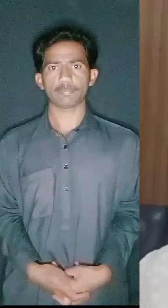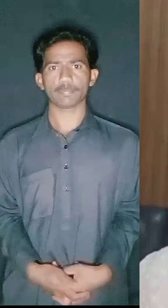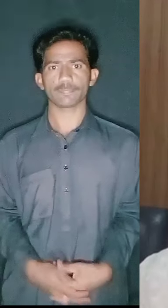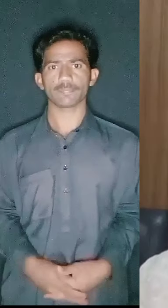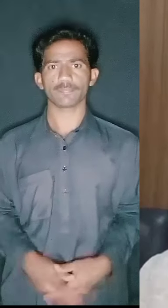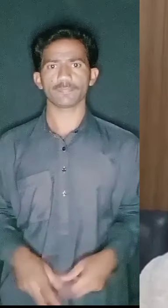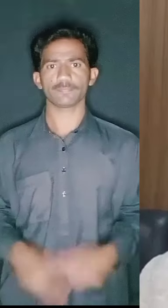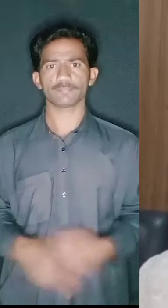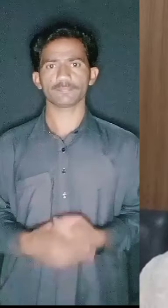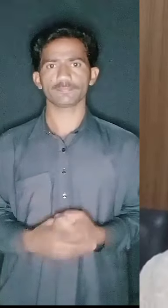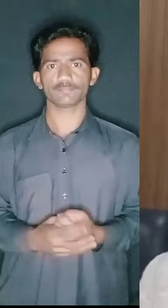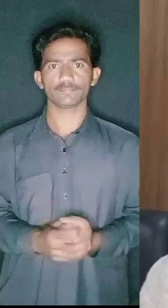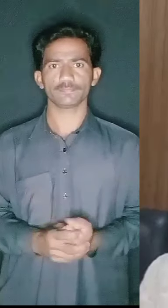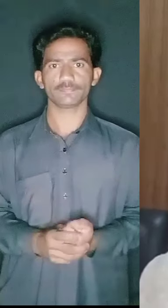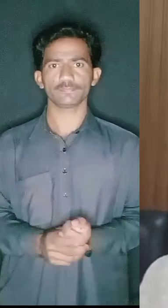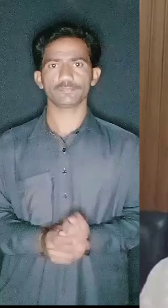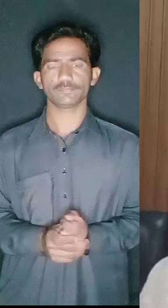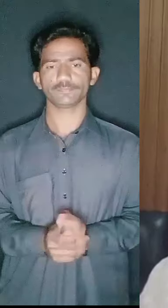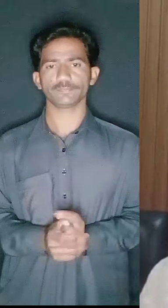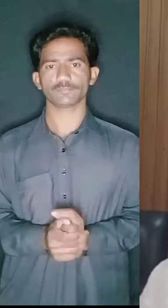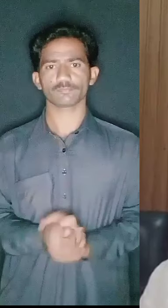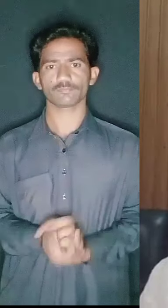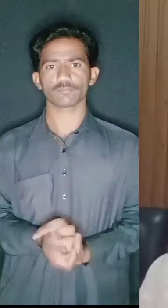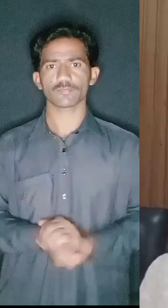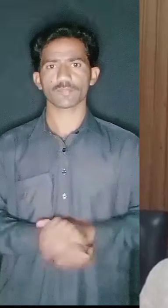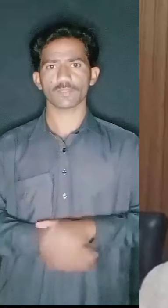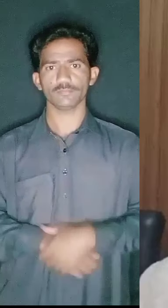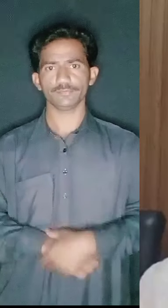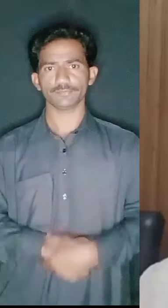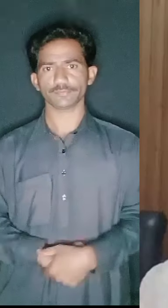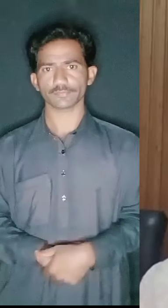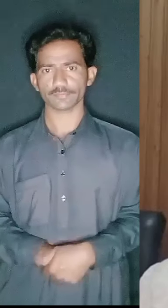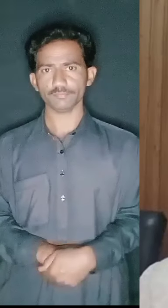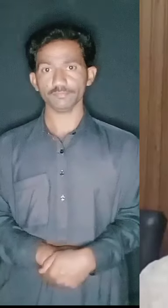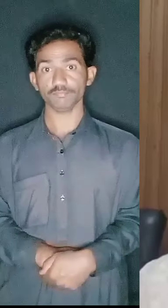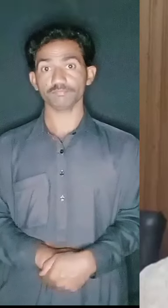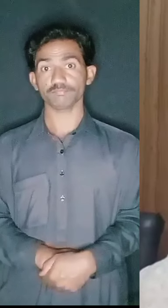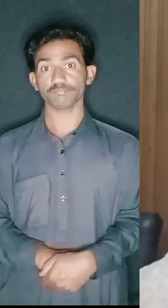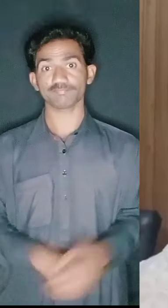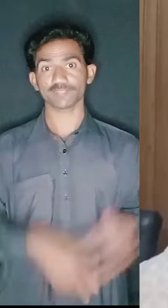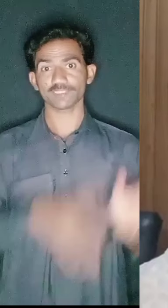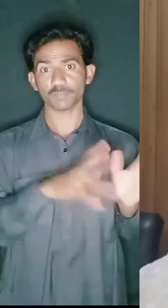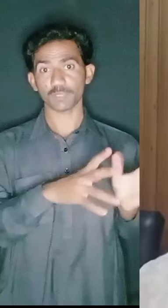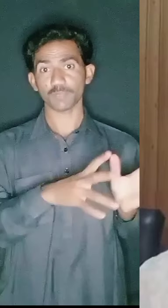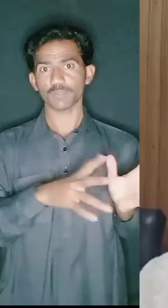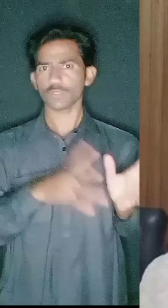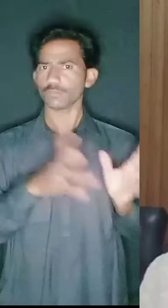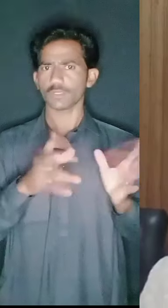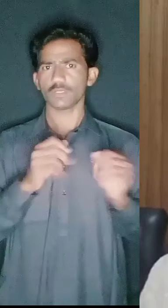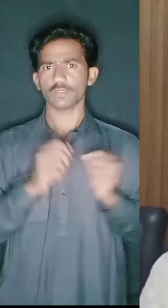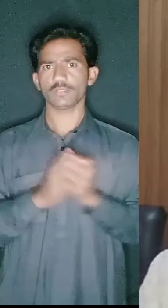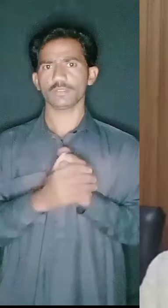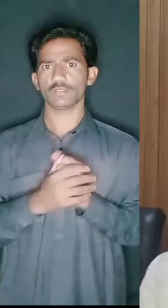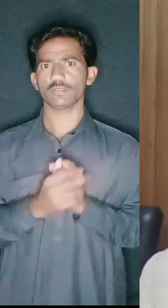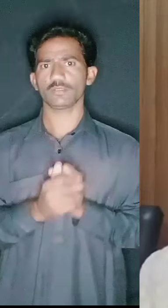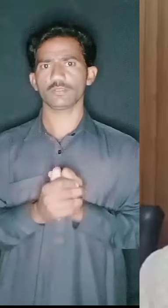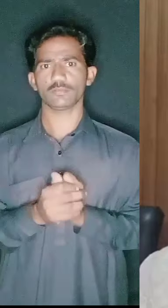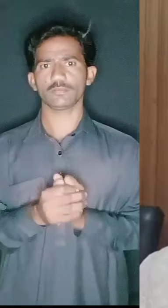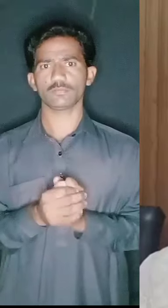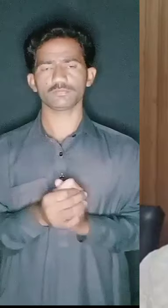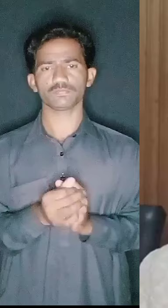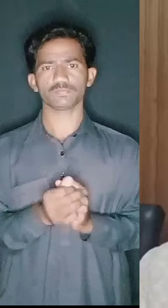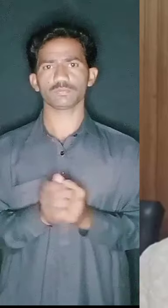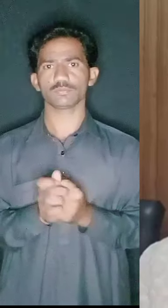थे। क्या मामला थे? घरेलू झगड़े थे, कुछ लेन देन के झगड़े थे, इसी वजह से बस ज़िंदगी में बदलाव आता